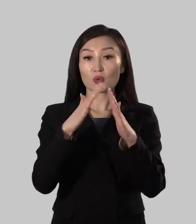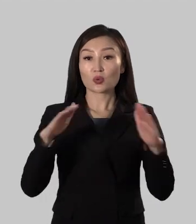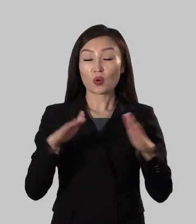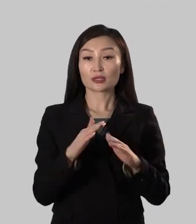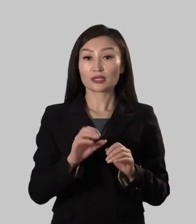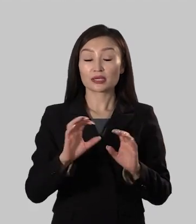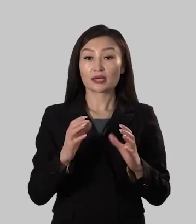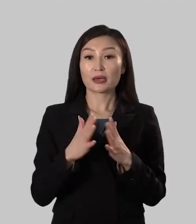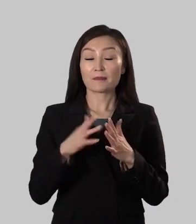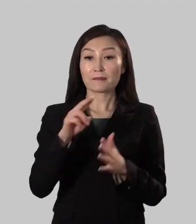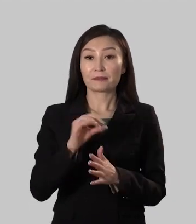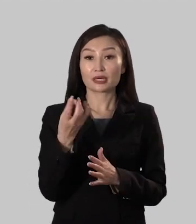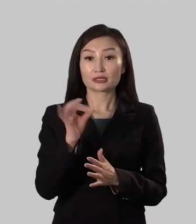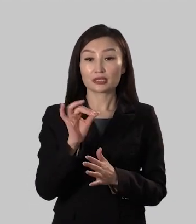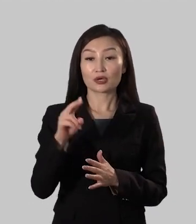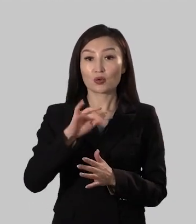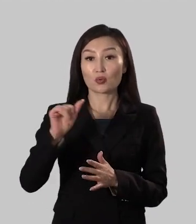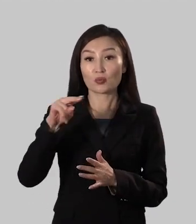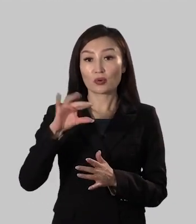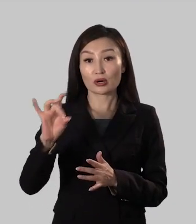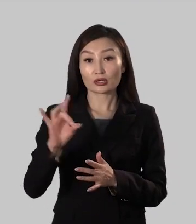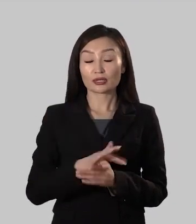елки пышный убор.